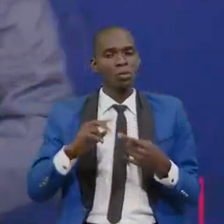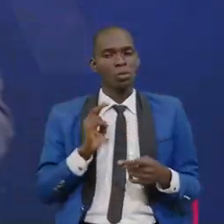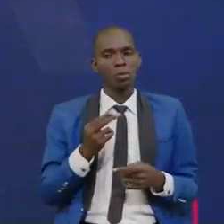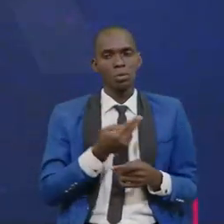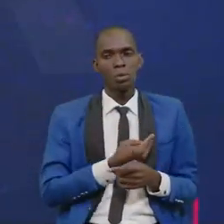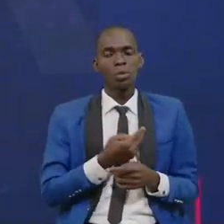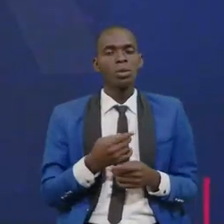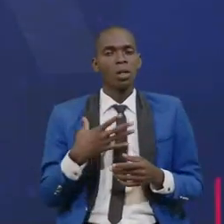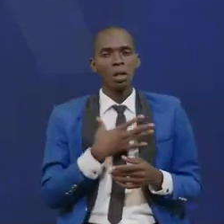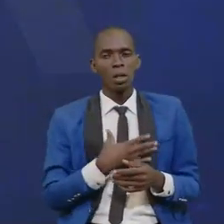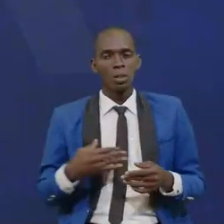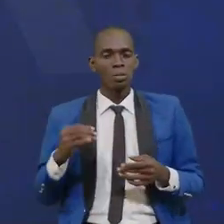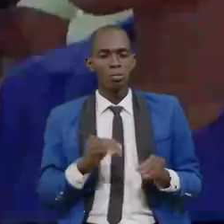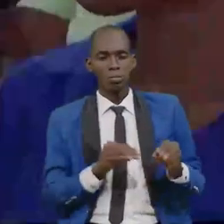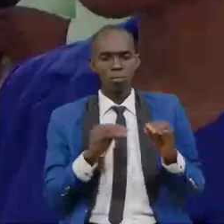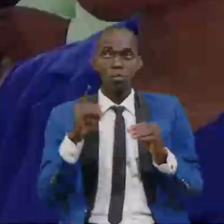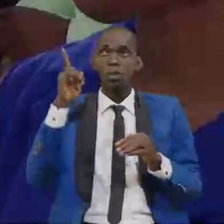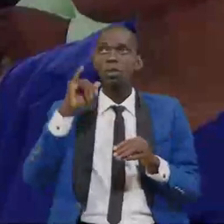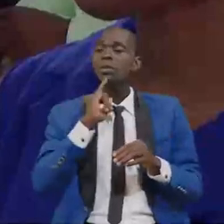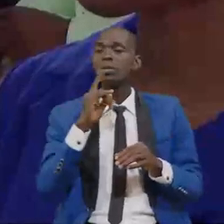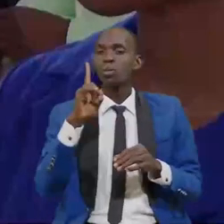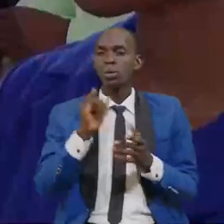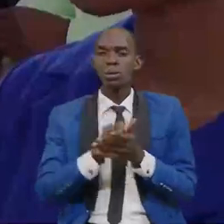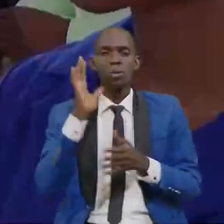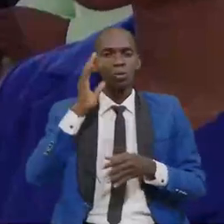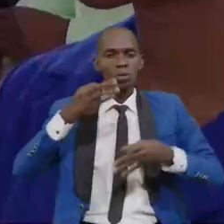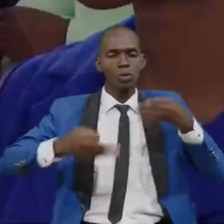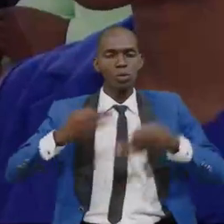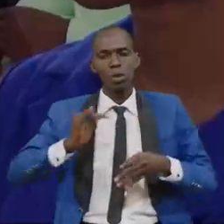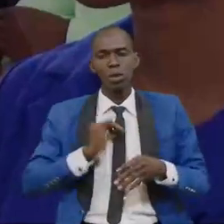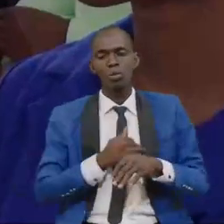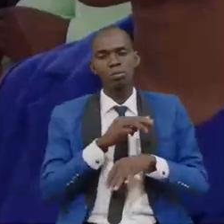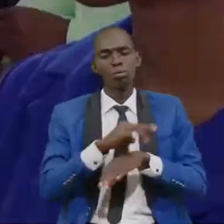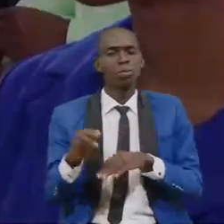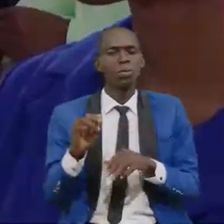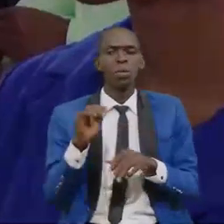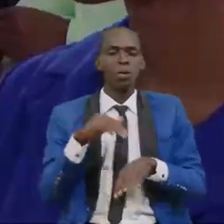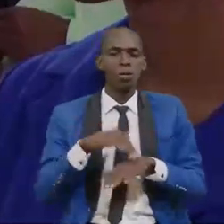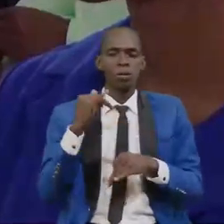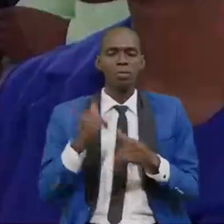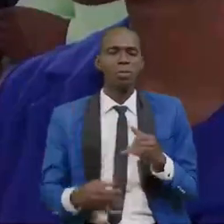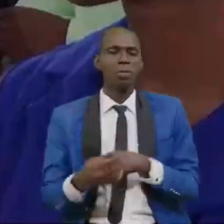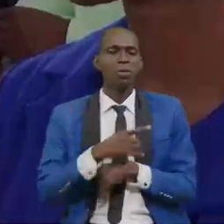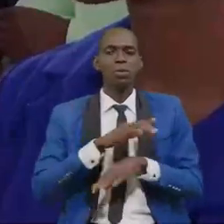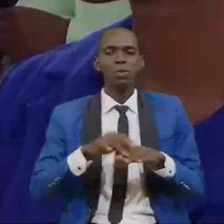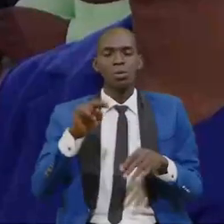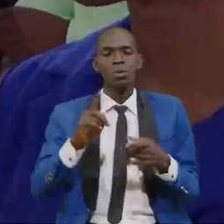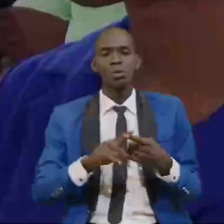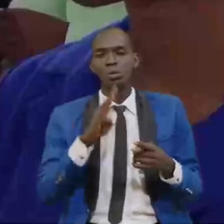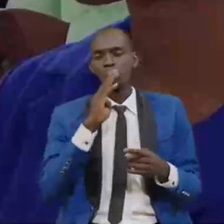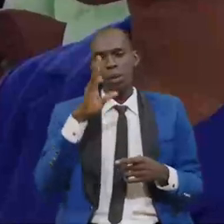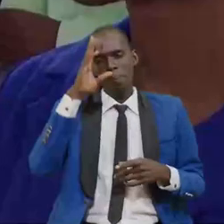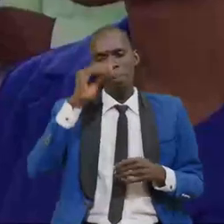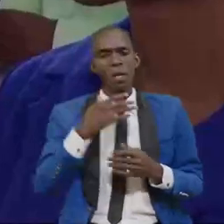juger notre ministère au dernier jour. Nous n'avons pas besoin de plaire aux hommes. Fléchis ici, fléchis